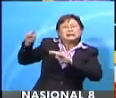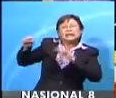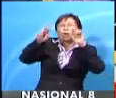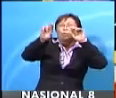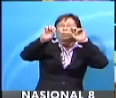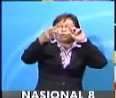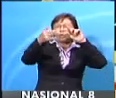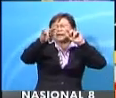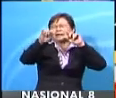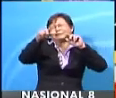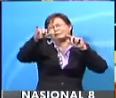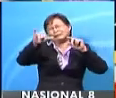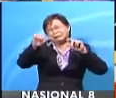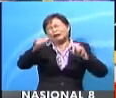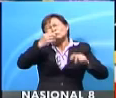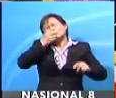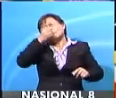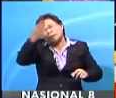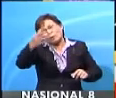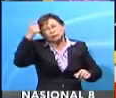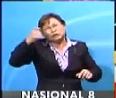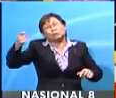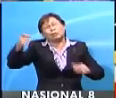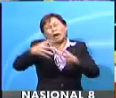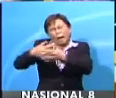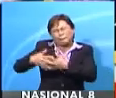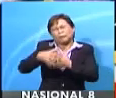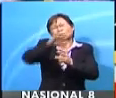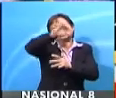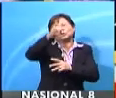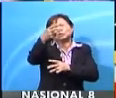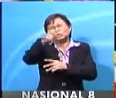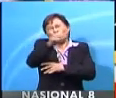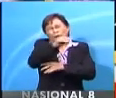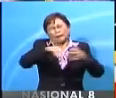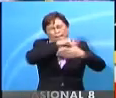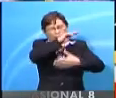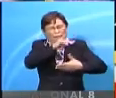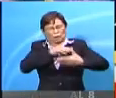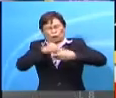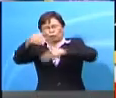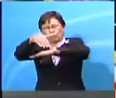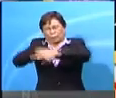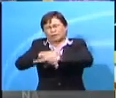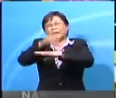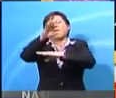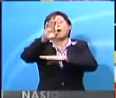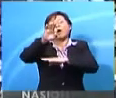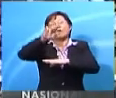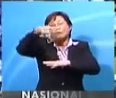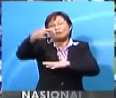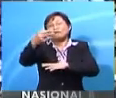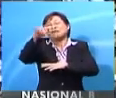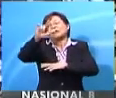sudah dilontarkan kepada Setiausaha Negara Amerika John Kerry dan Menteri Luar Britain Philip Hammond.